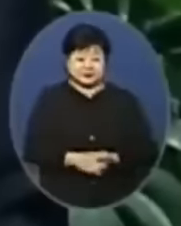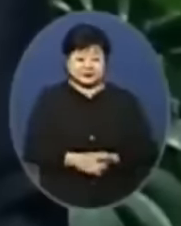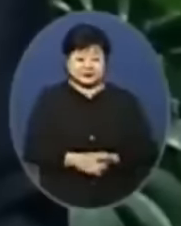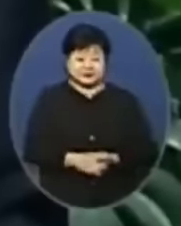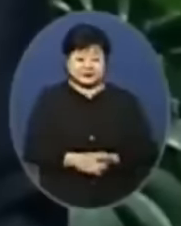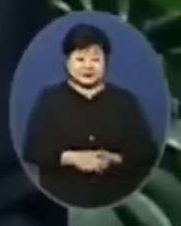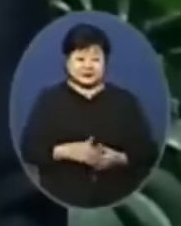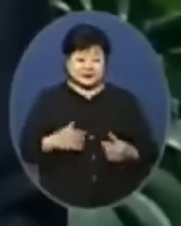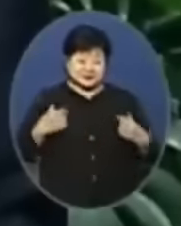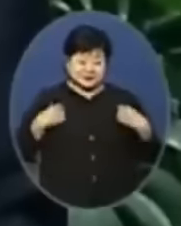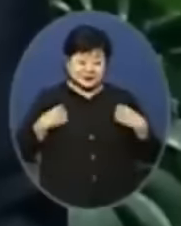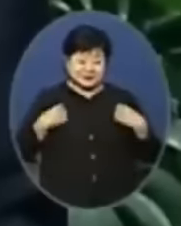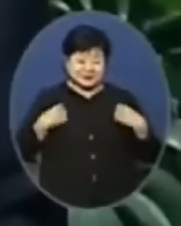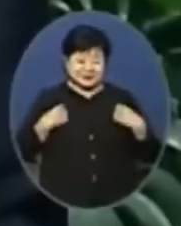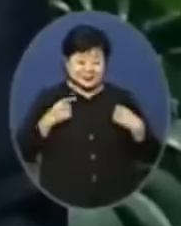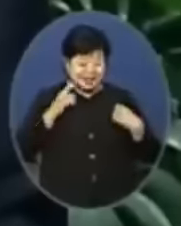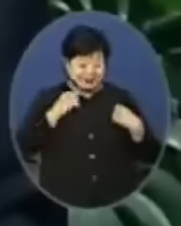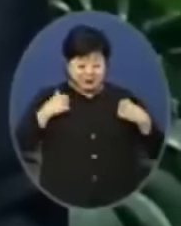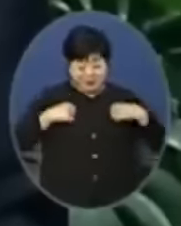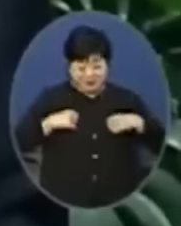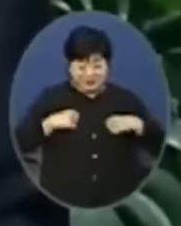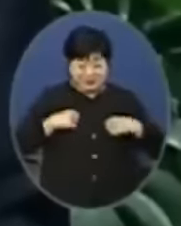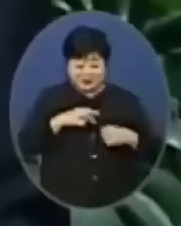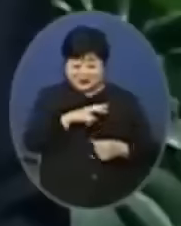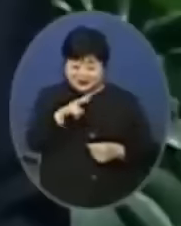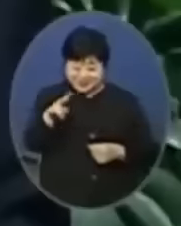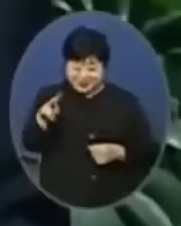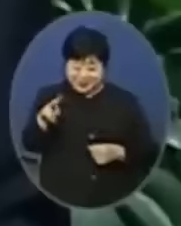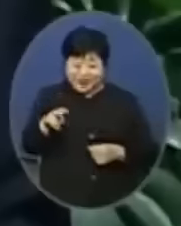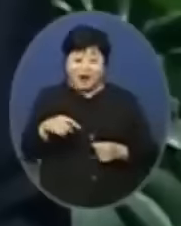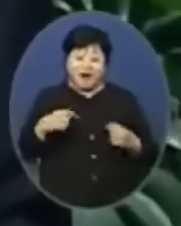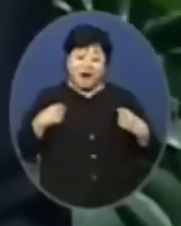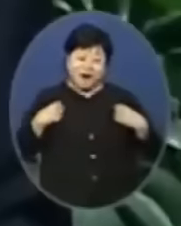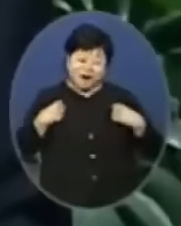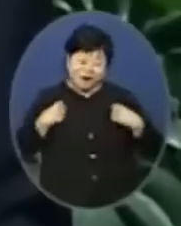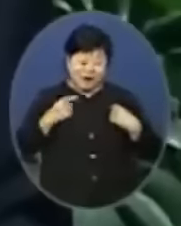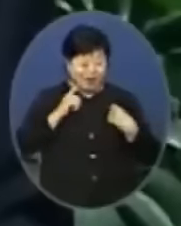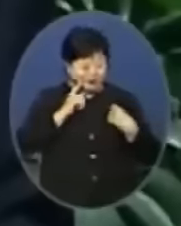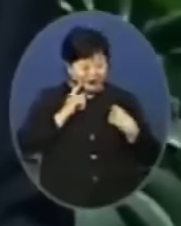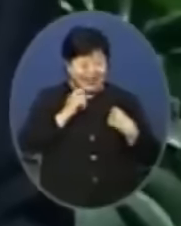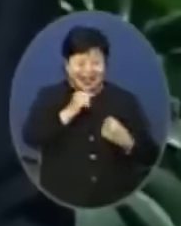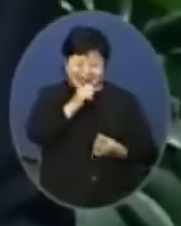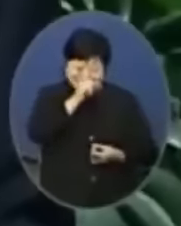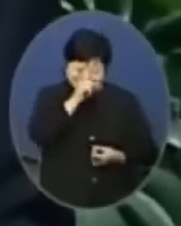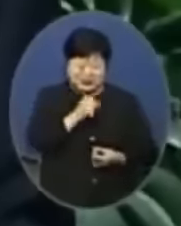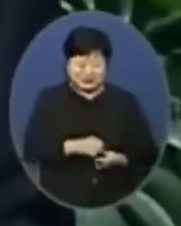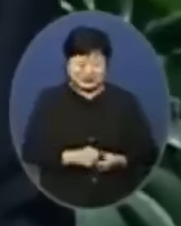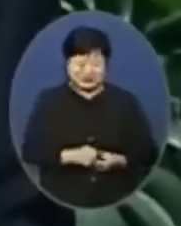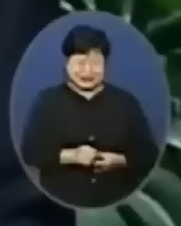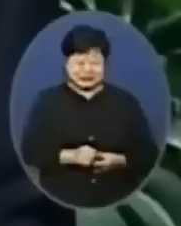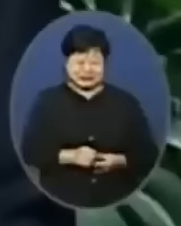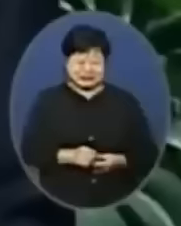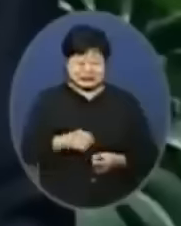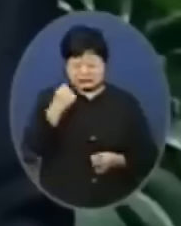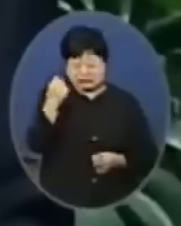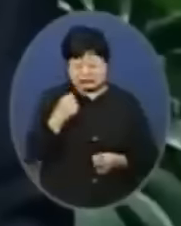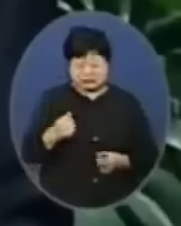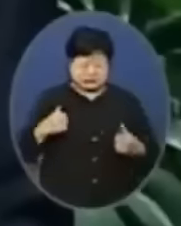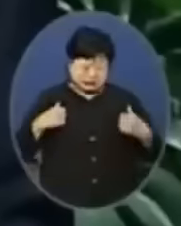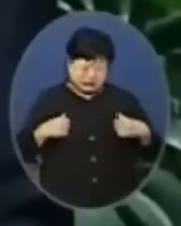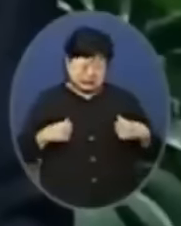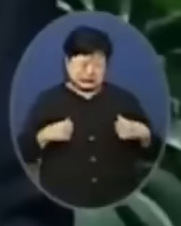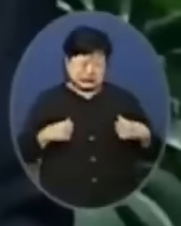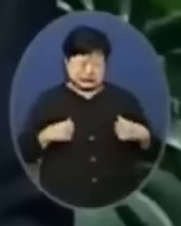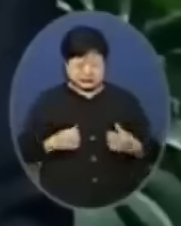옷을 참 좋게 입고 온 사람이 있습니다. 야, 잘 입었구나. 좋다. 아무렇게나 입고 온 사람이 있습니다. 히피